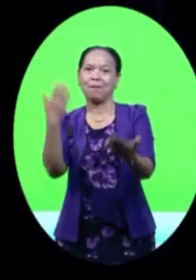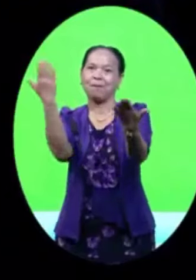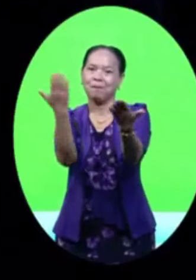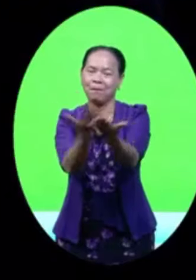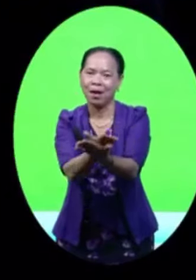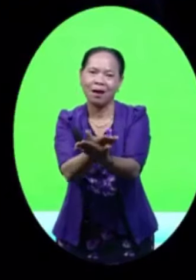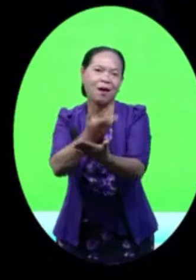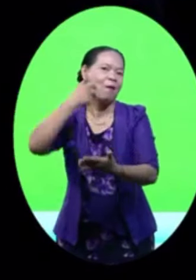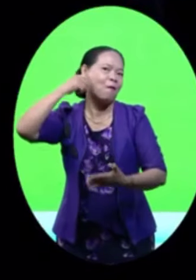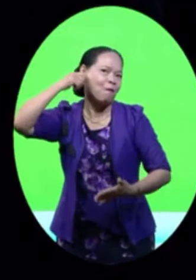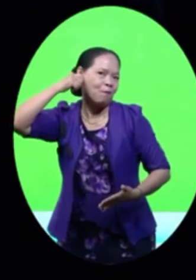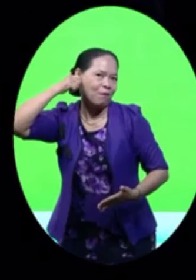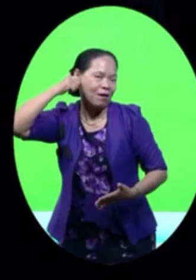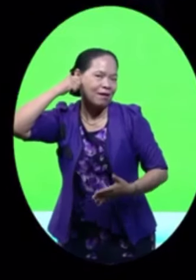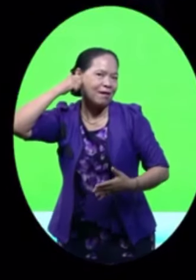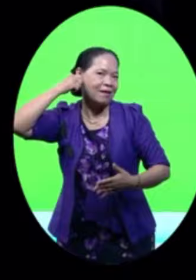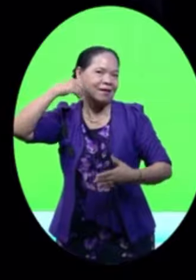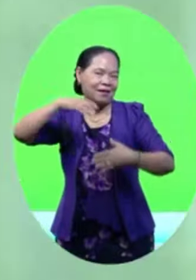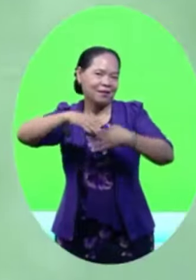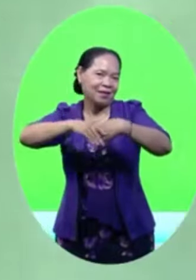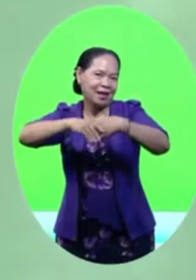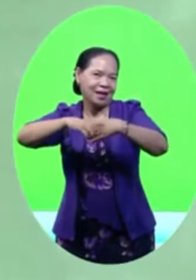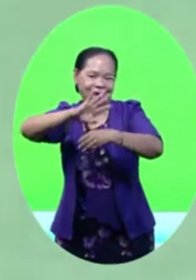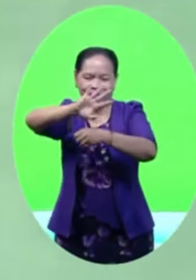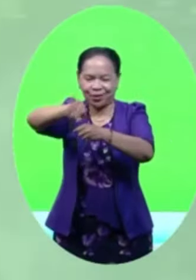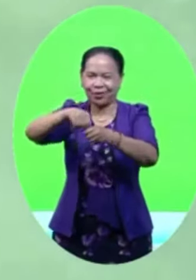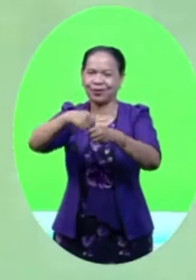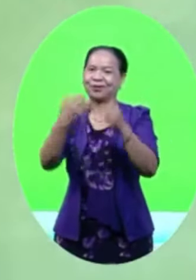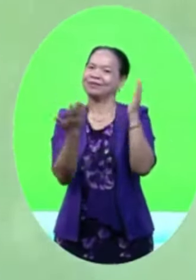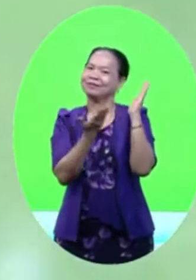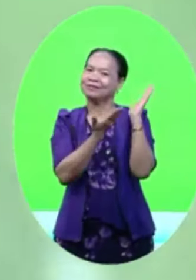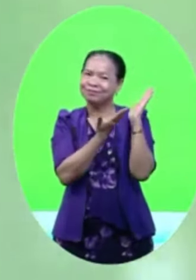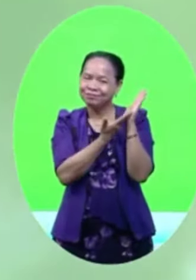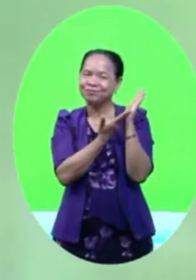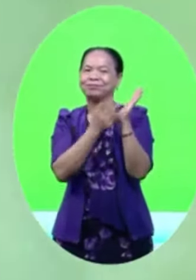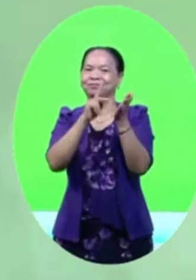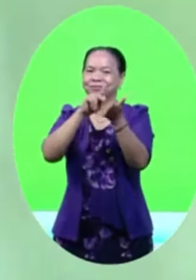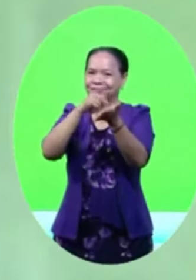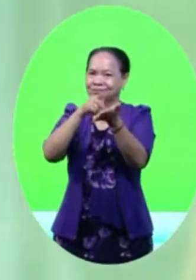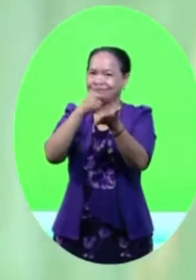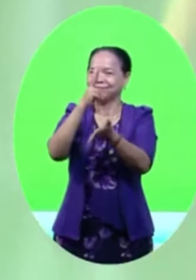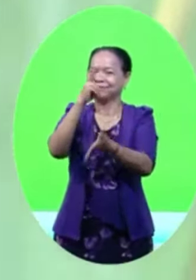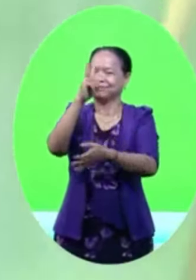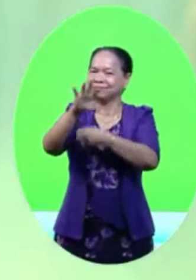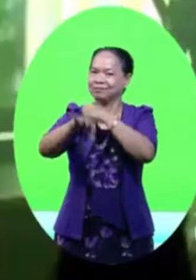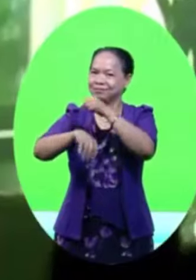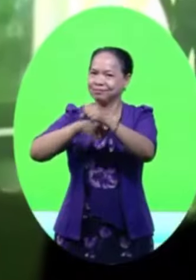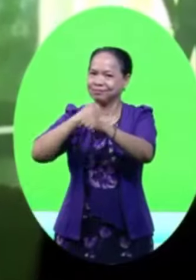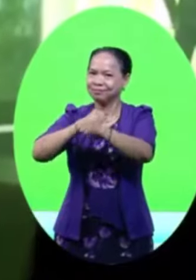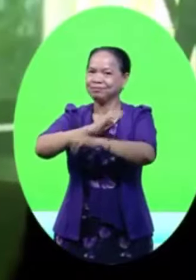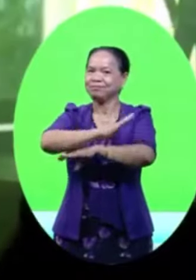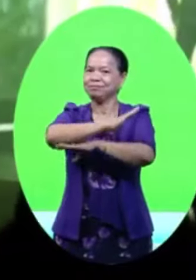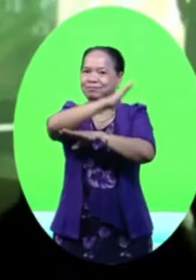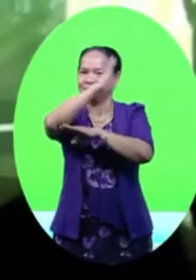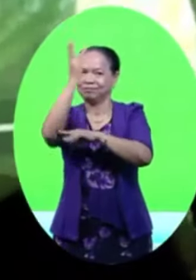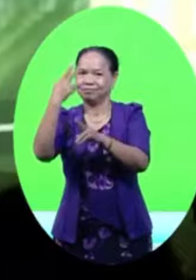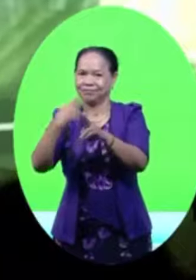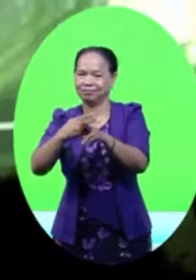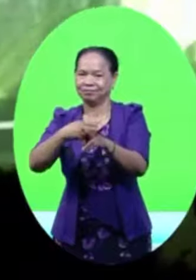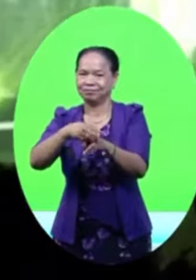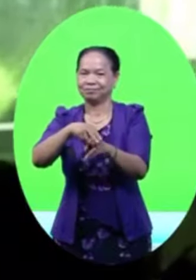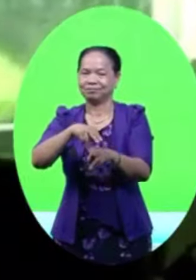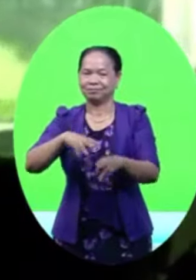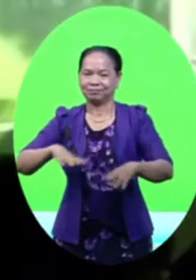nữ doanh nhân và các bạn gái ở nhiều lứa tuổi đã được giới thiệu. Đây là sự kiện đánh dấu 25 năm hình thành và phát triển của thương hiệu thời trang Phương